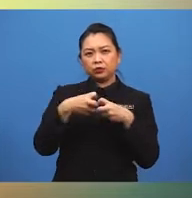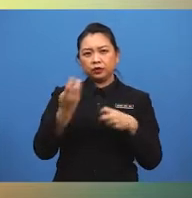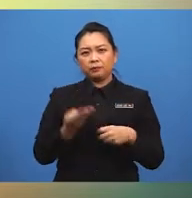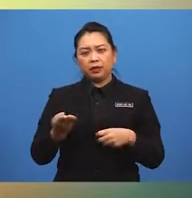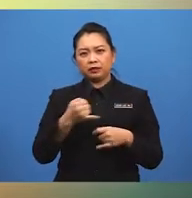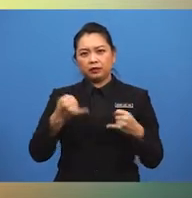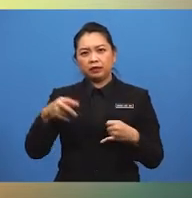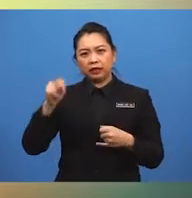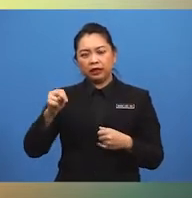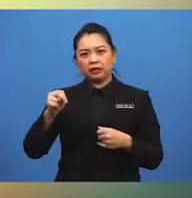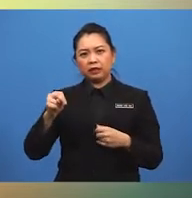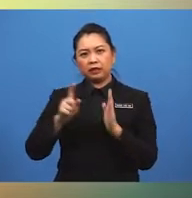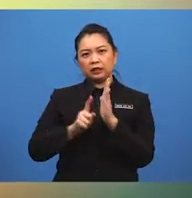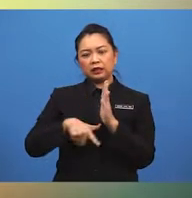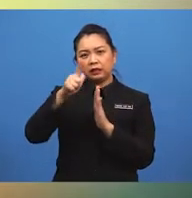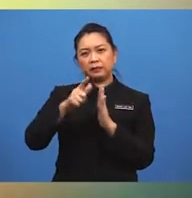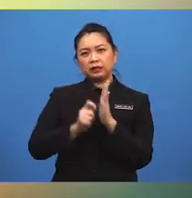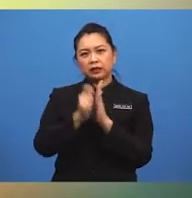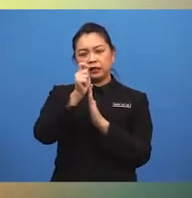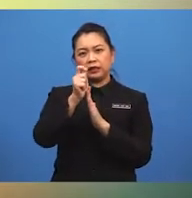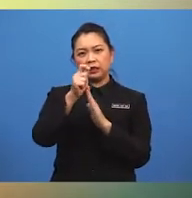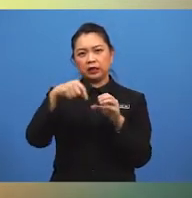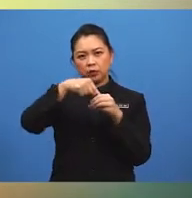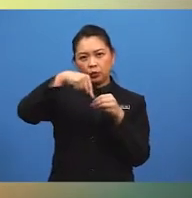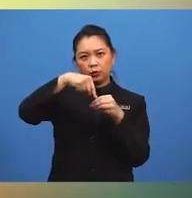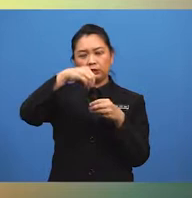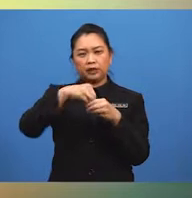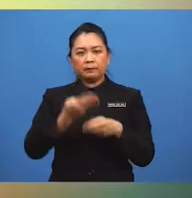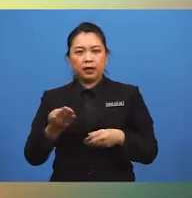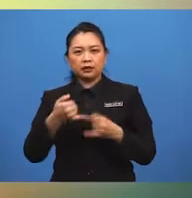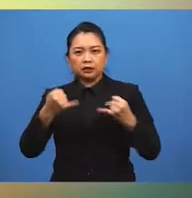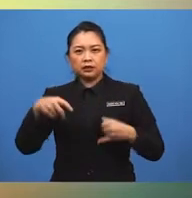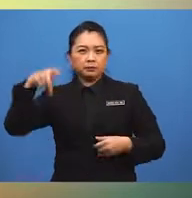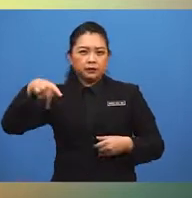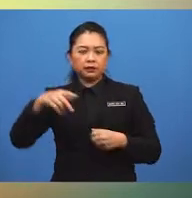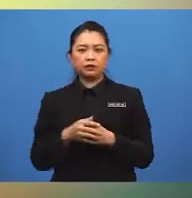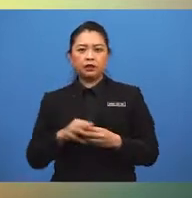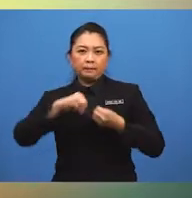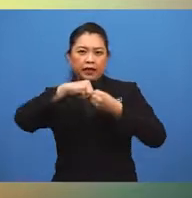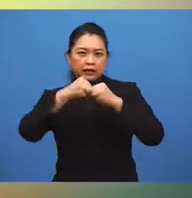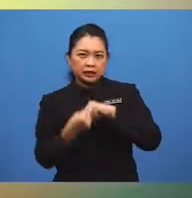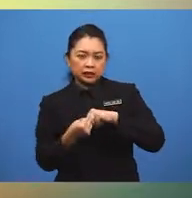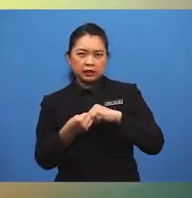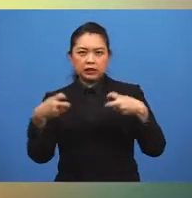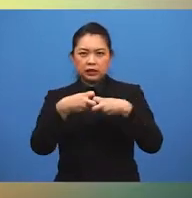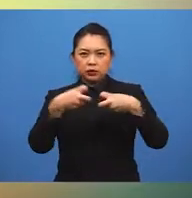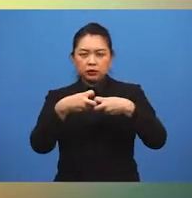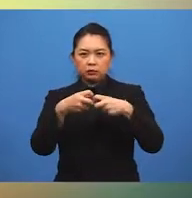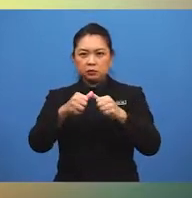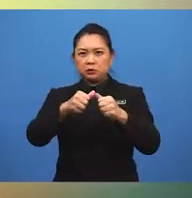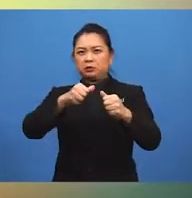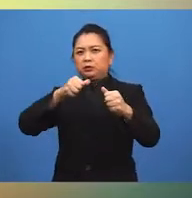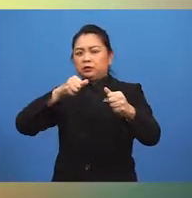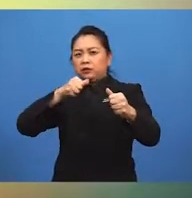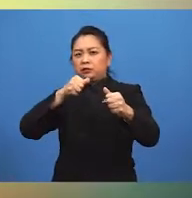bahan jenis N lebih tinggi dari lohong dalam bahan jenis P. Maka, elektron